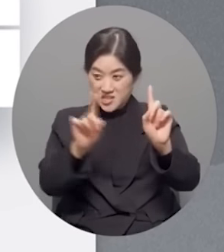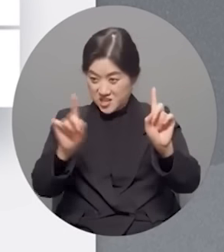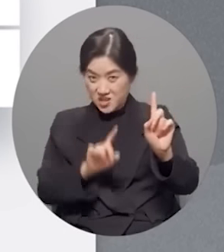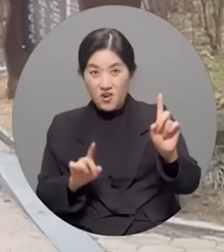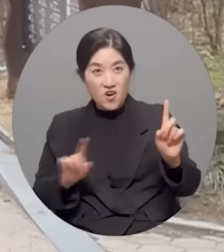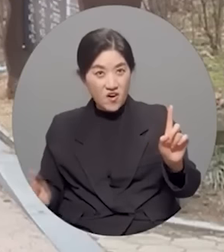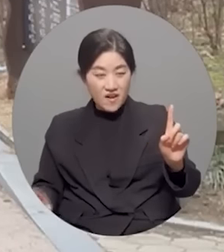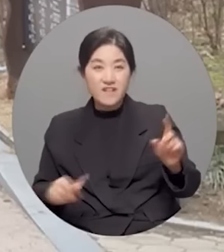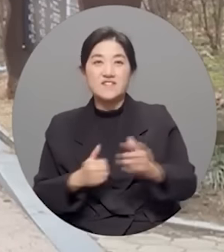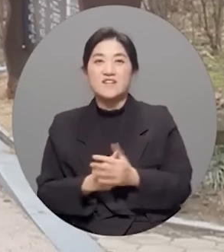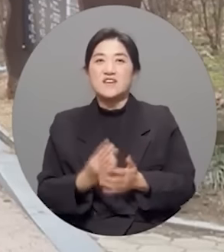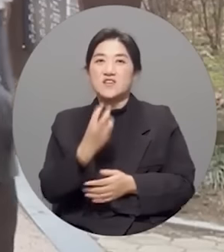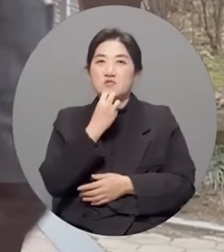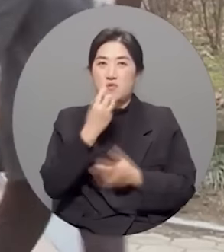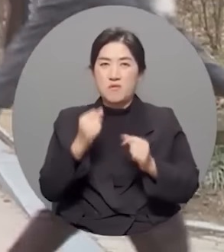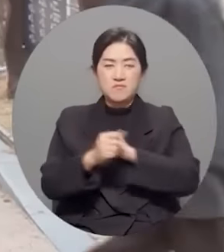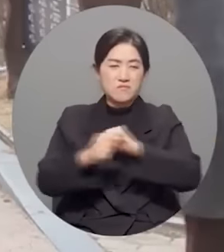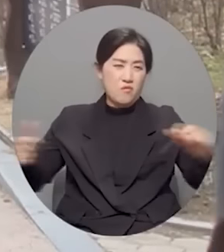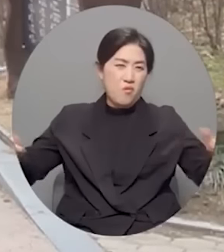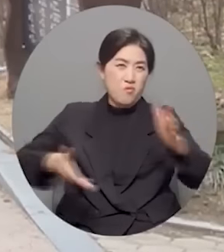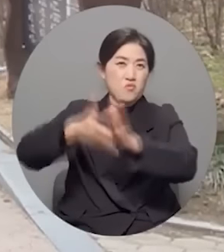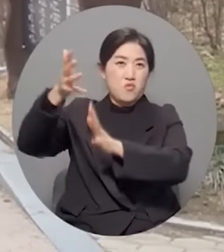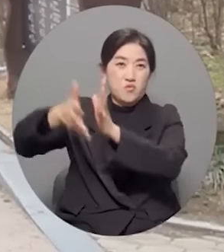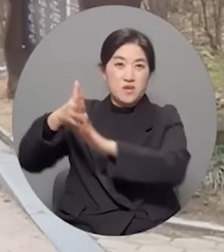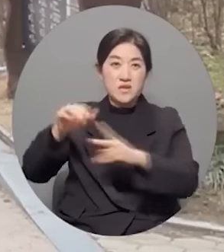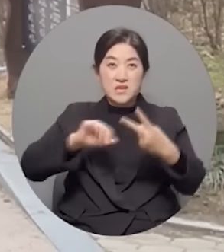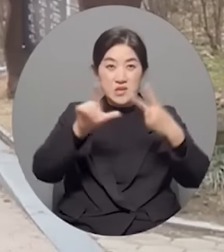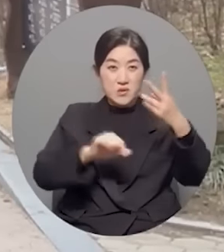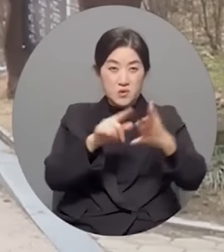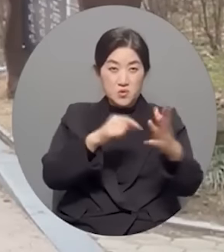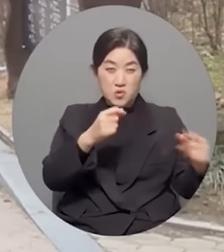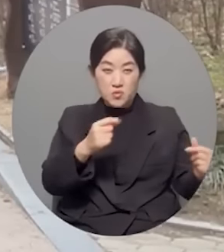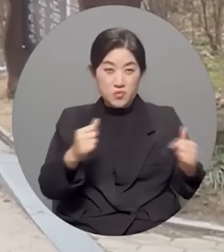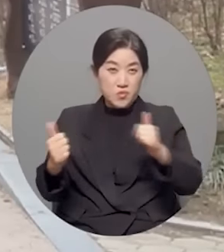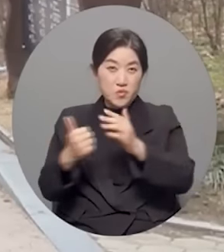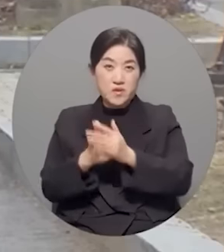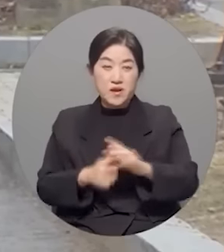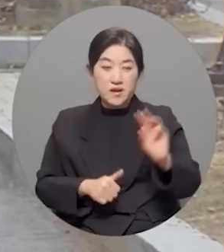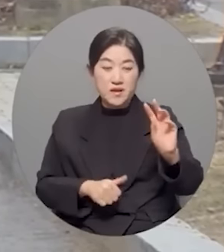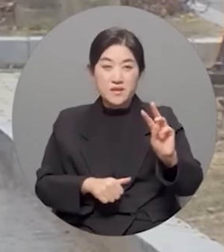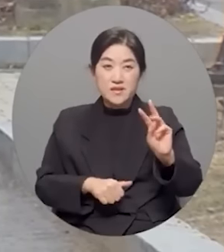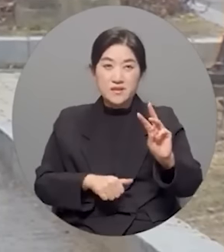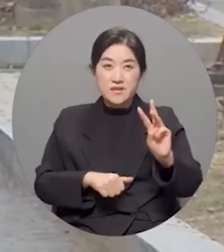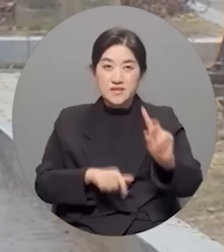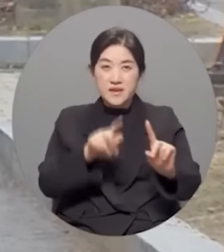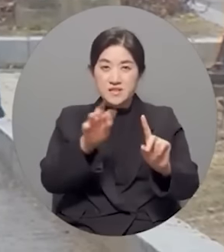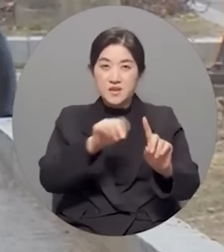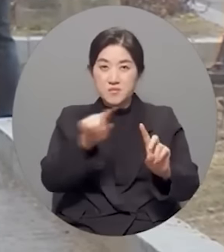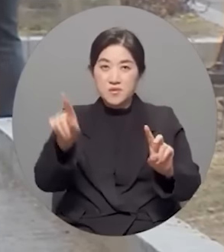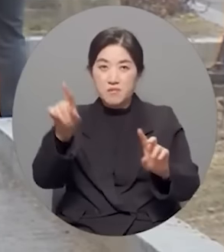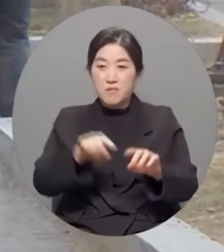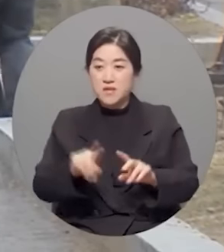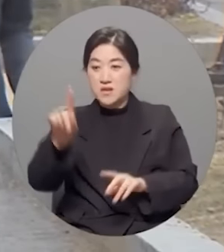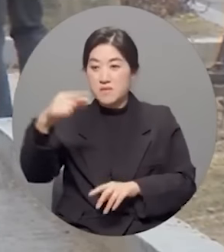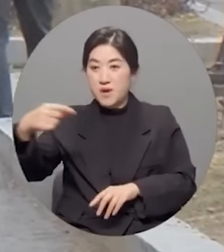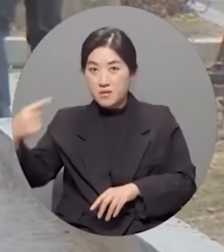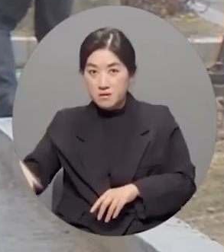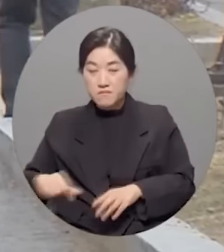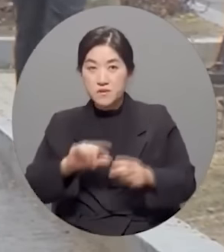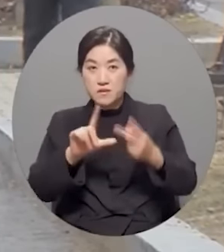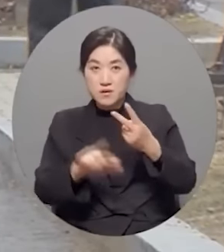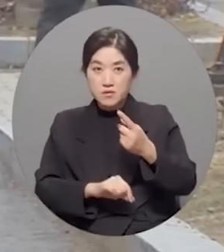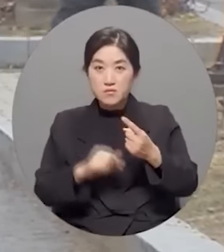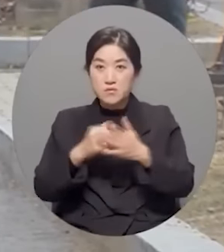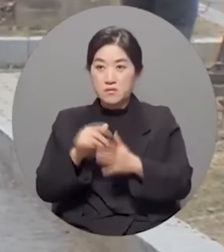겁니다 서울 같은 대도시에서 2월에 초미세먼지 농도 세제곱미터당 1마이크로 그램이 올 2월 럼 자주